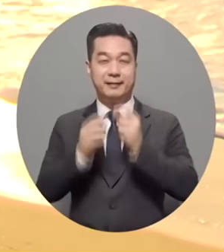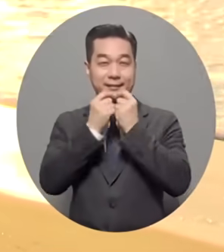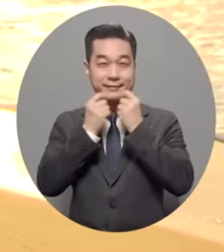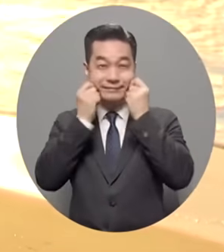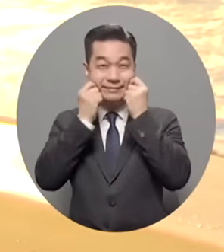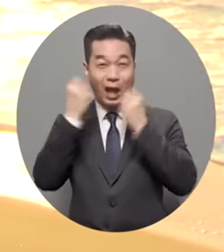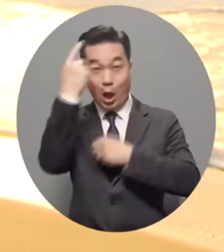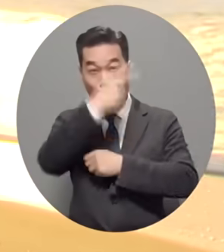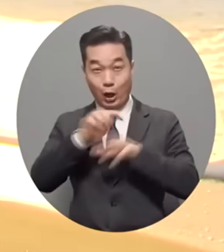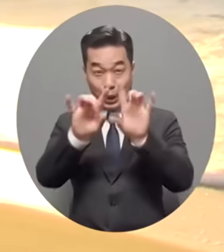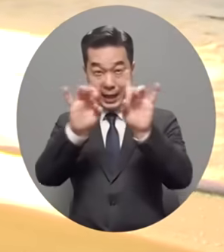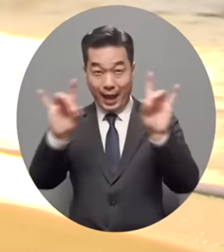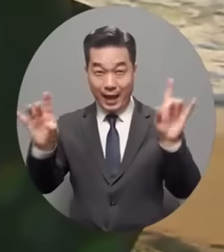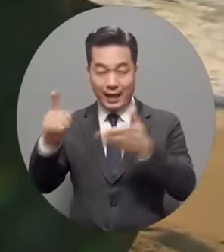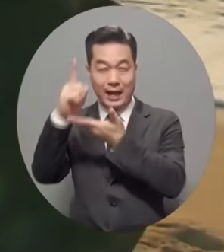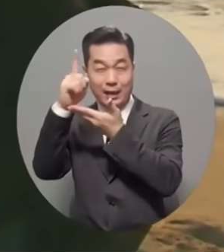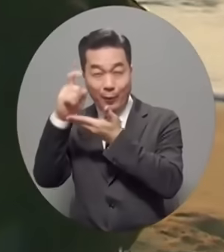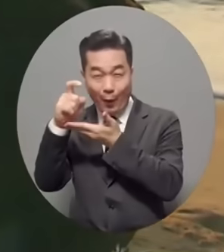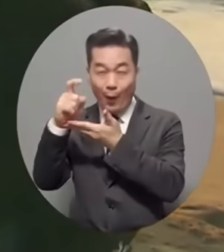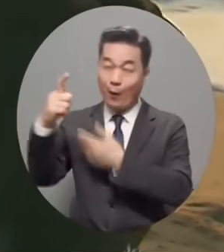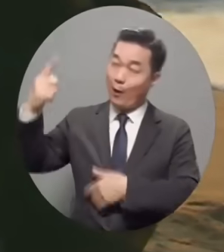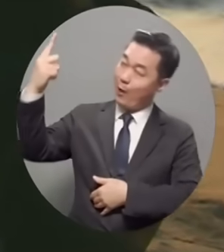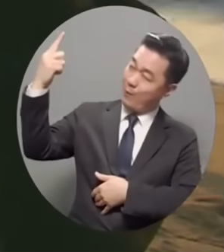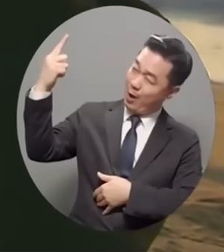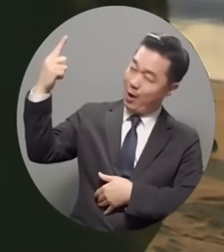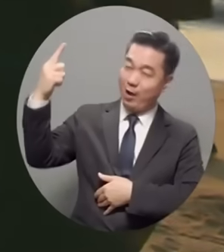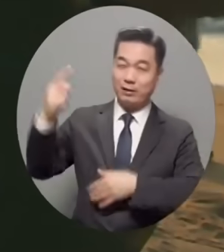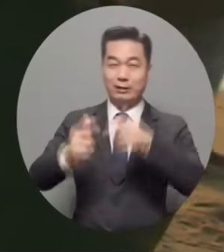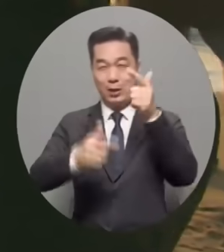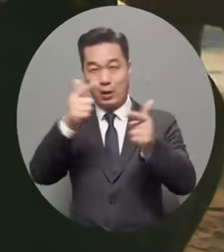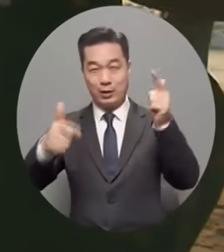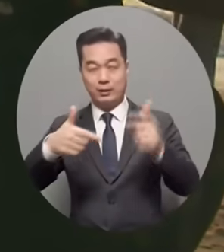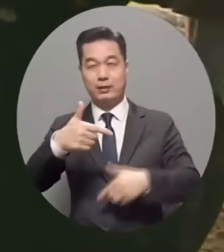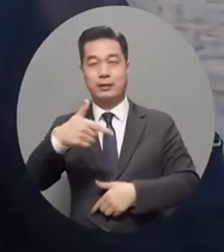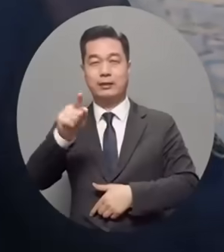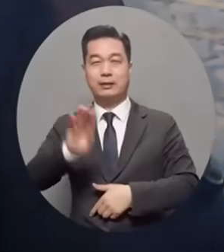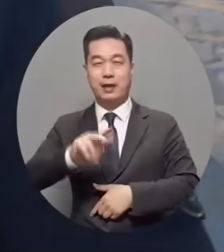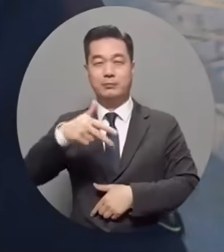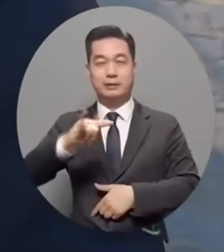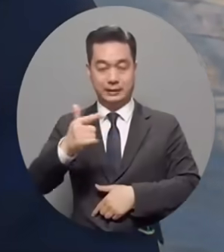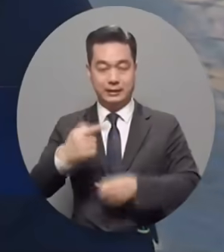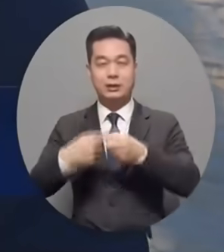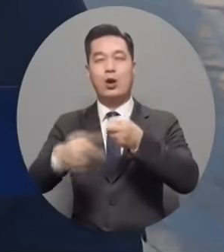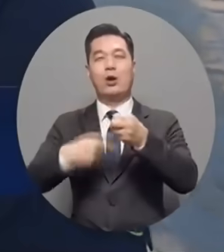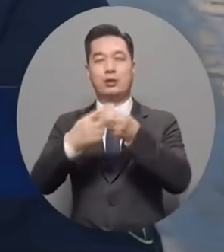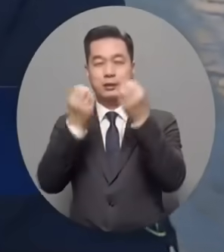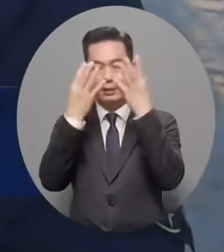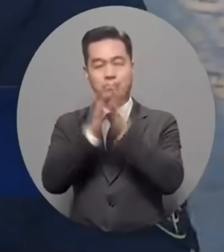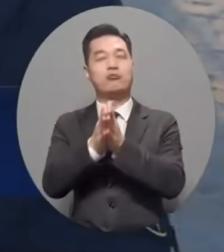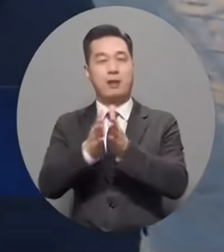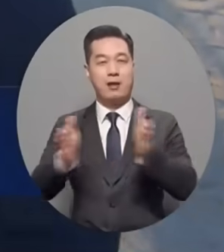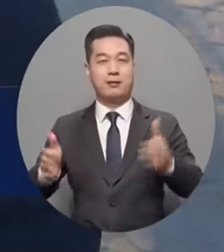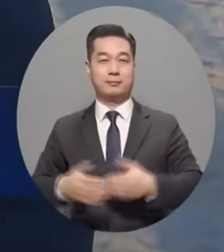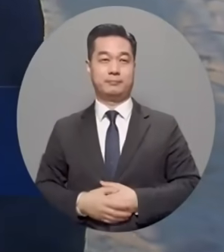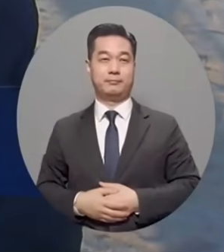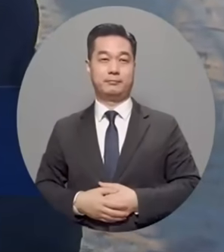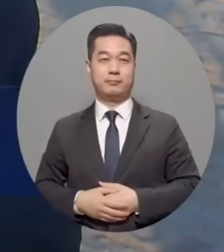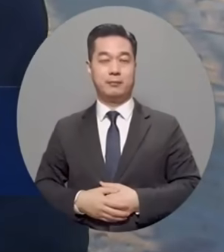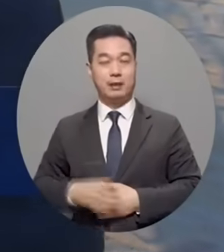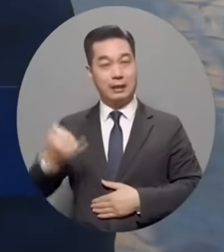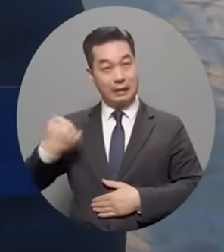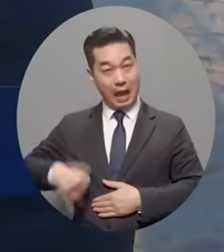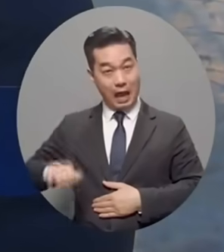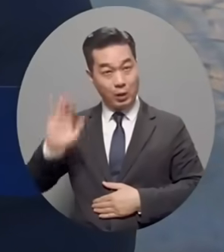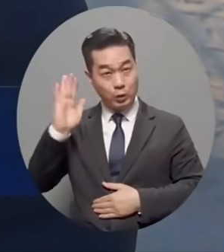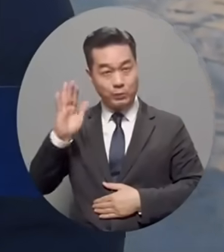얼굴로 저마다 기념사진을 찍으며 갑진 년 새 출발을 다짐합니다. 딸들이 이제 요즘에 자꾸 돼지 아빠라 하는데